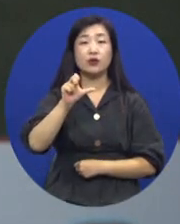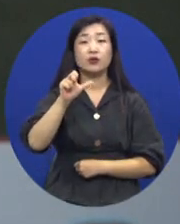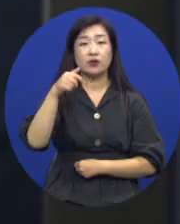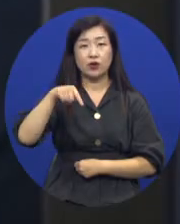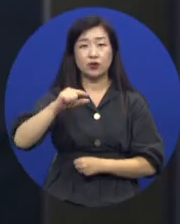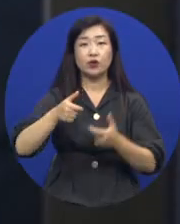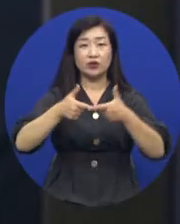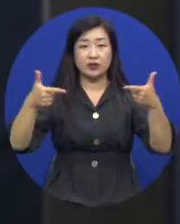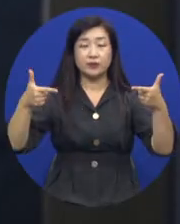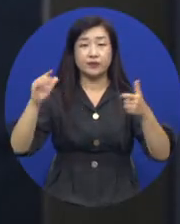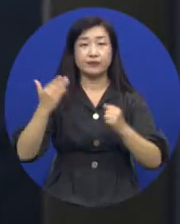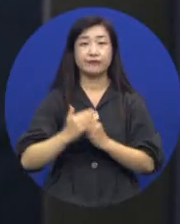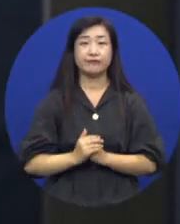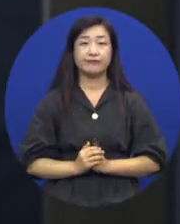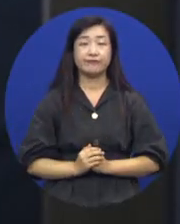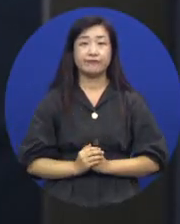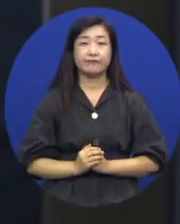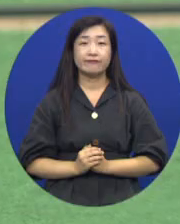225건으로 늘었습니다.